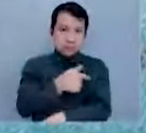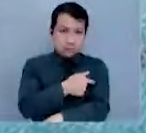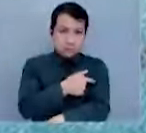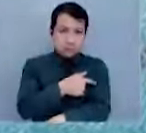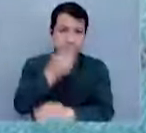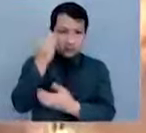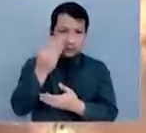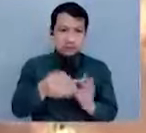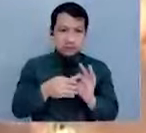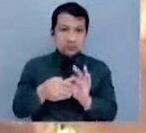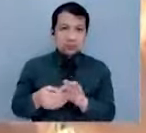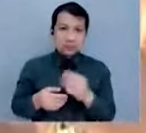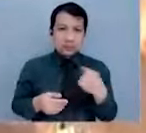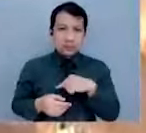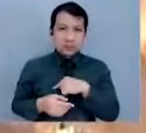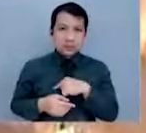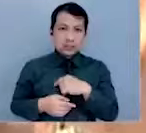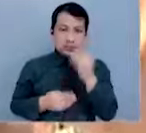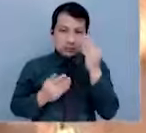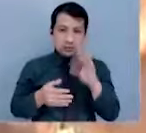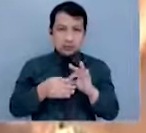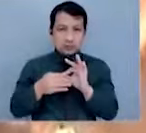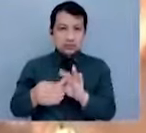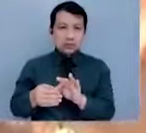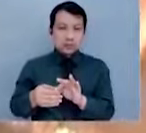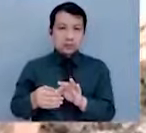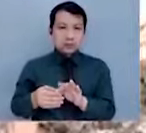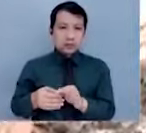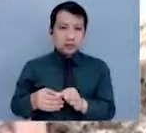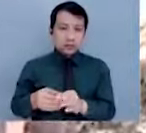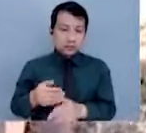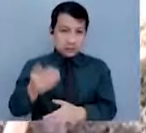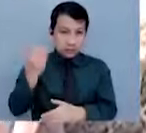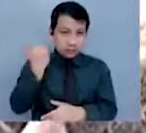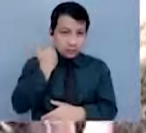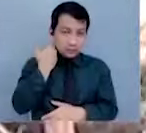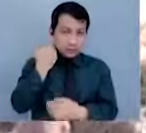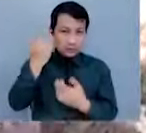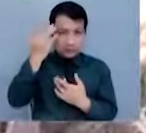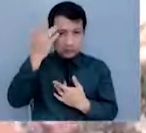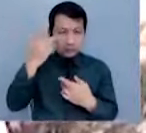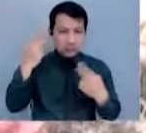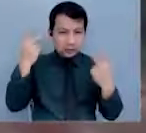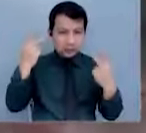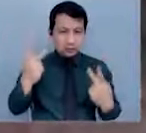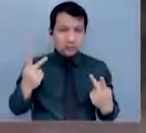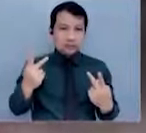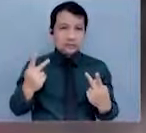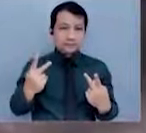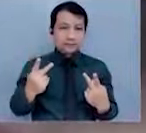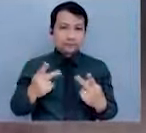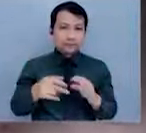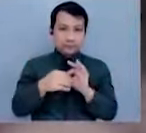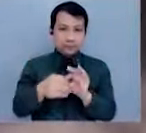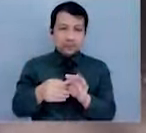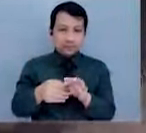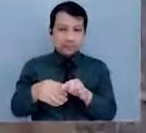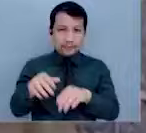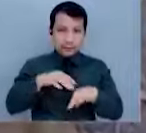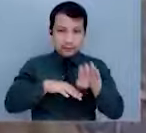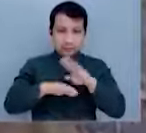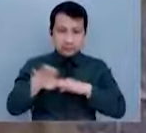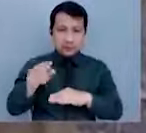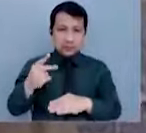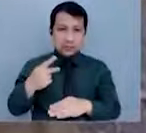sa probinsya. Kabilang sa mga sintomas ng rabies sa tao ang lagnat, pananakit ng ulo, pamamaga ng parte ng katawan na nakagat